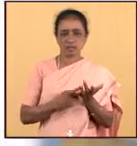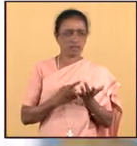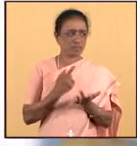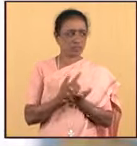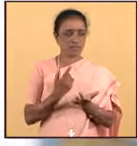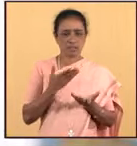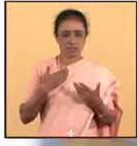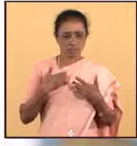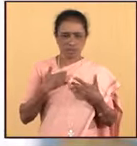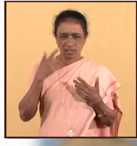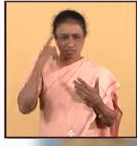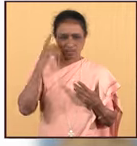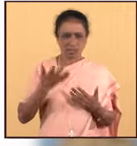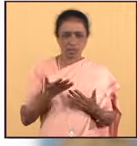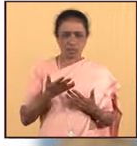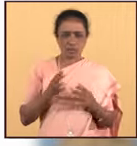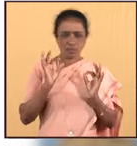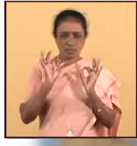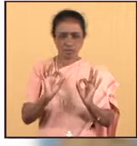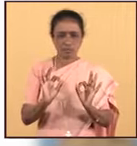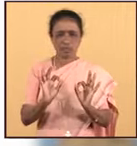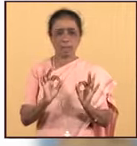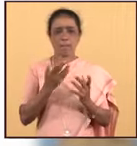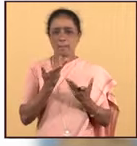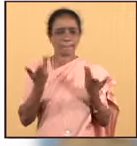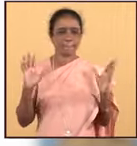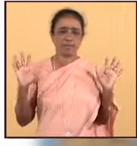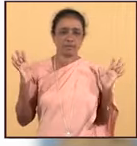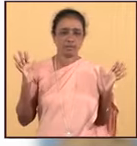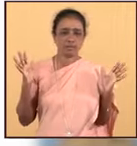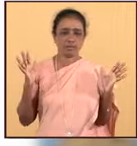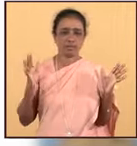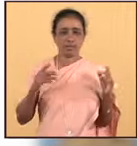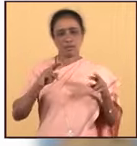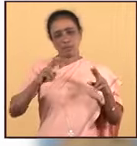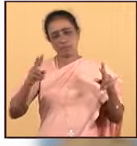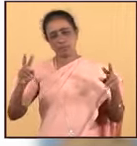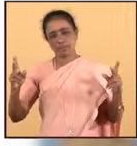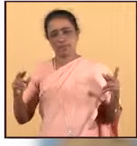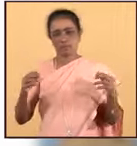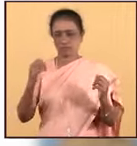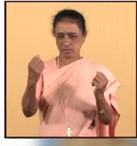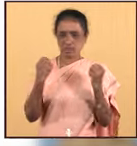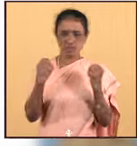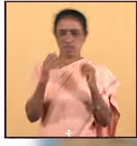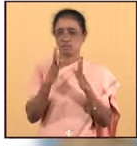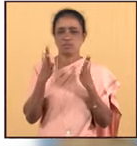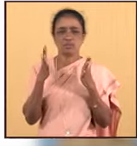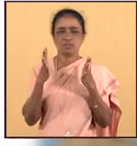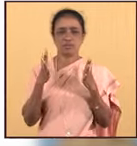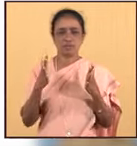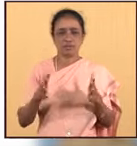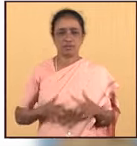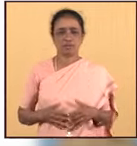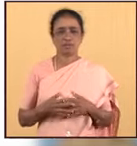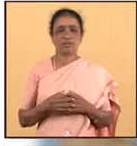அரசுக்குன்னு சொல்லி ஒரு சமயத்தால் தன்னை அடையாளம் காணாது, அதாவது குறிப்பிட்ட மதம் என்று கிடையாது. அது பிற சமயத்தால்